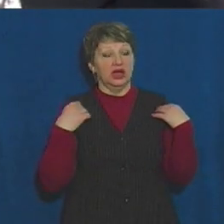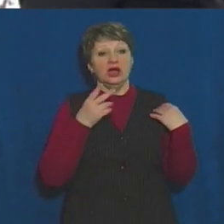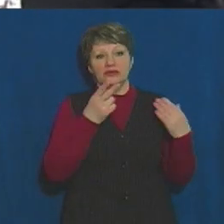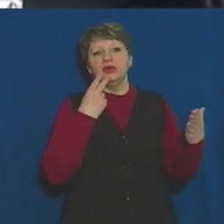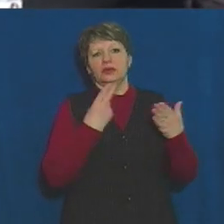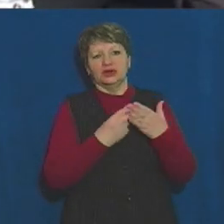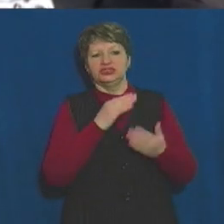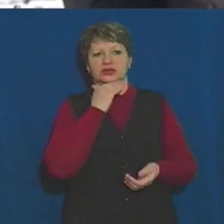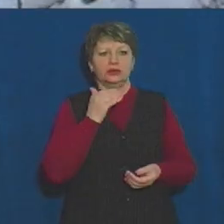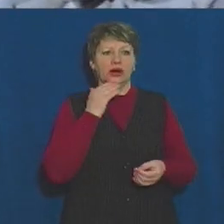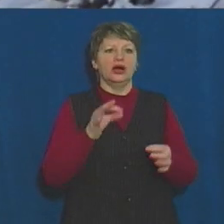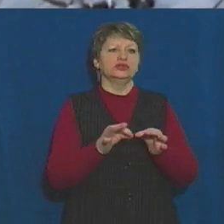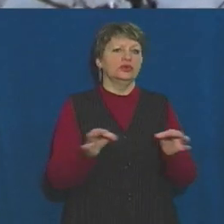гілок,